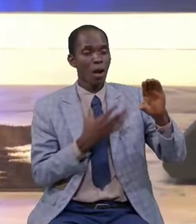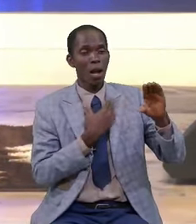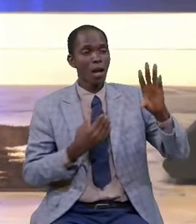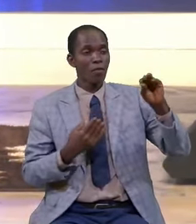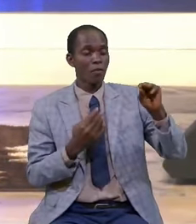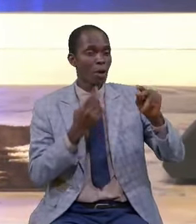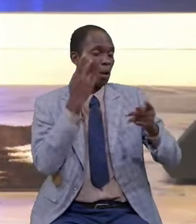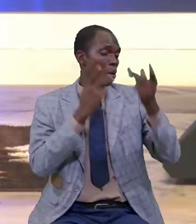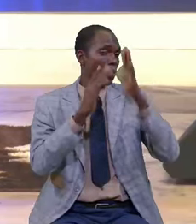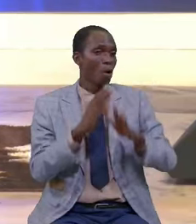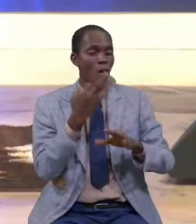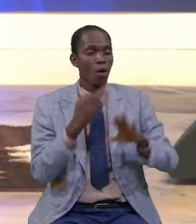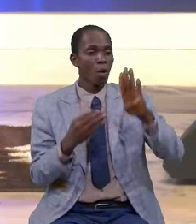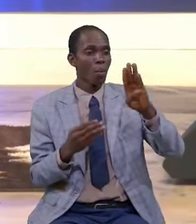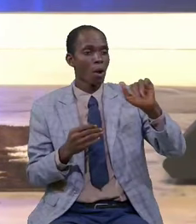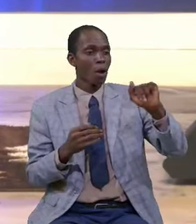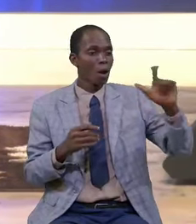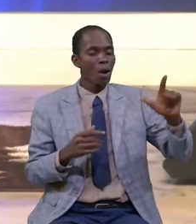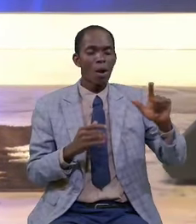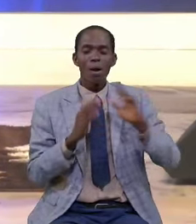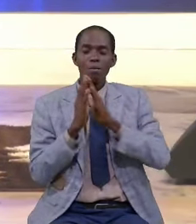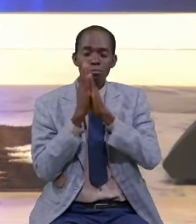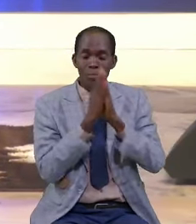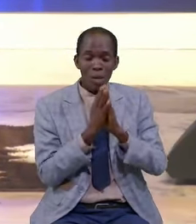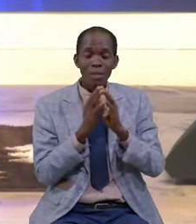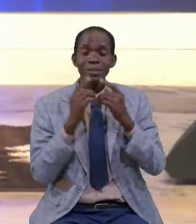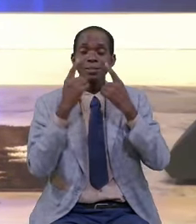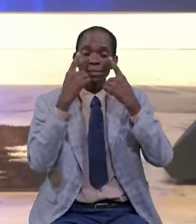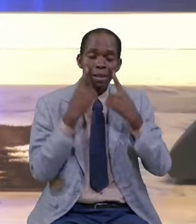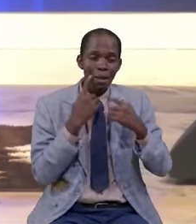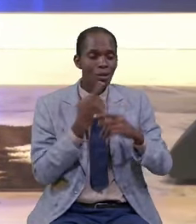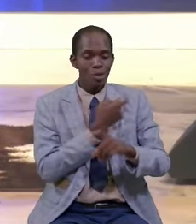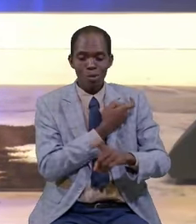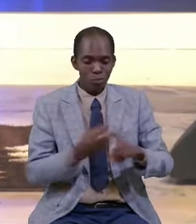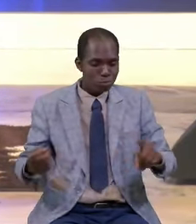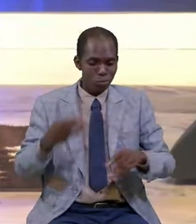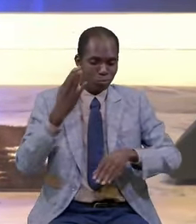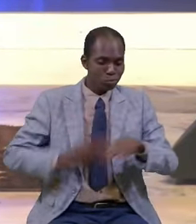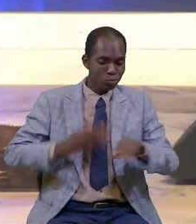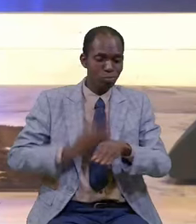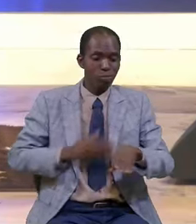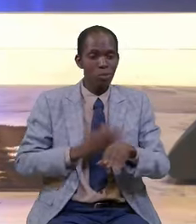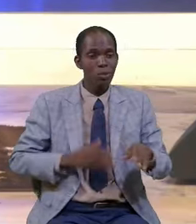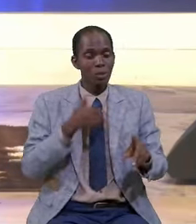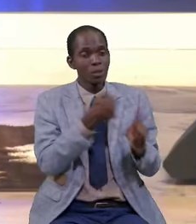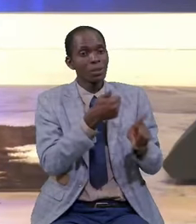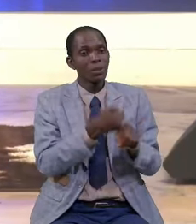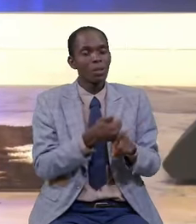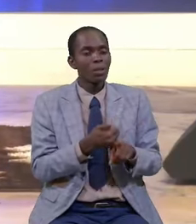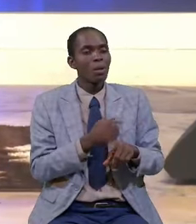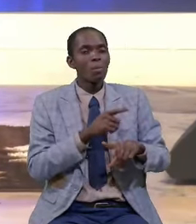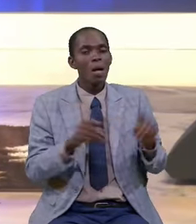pleuré, ils se sont scarifiés, mais rien qui soit produit. Mais leur Dieu était des